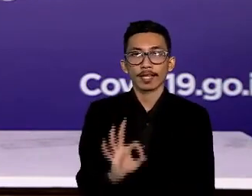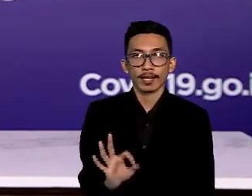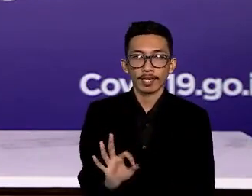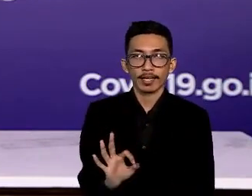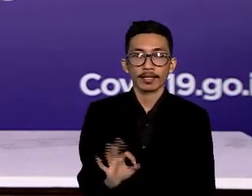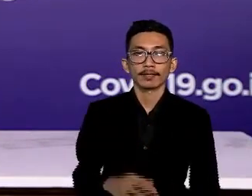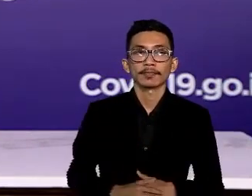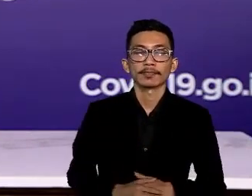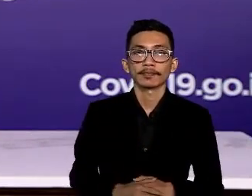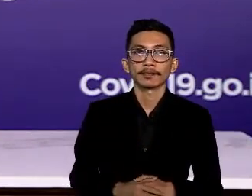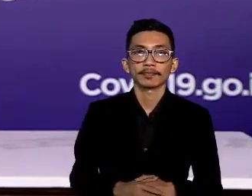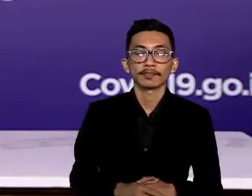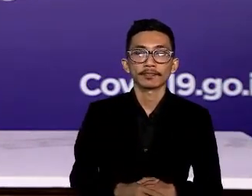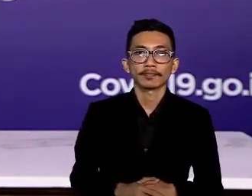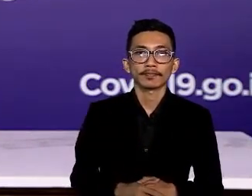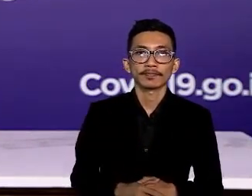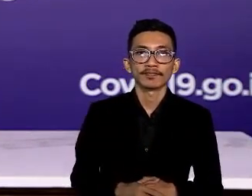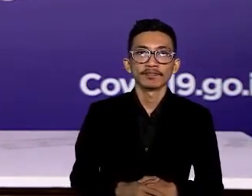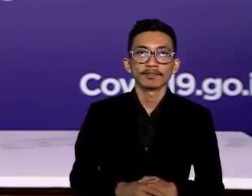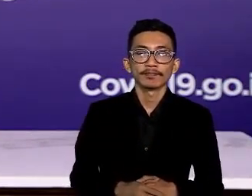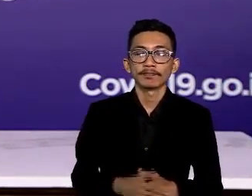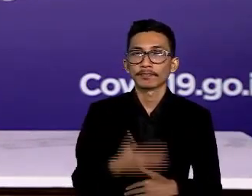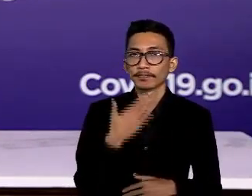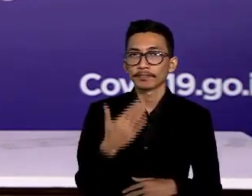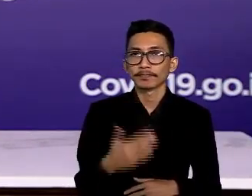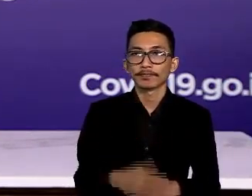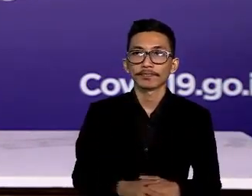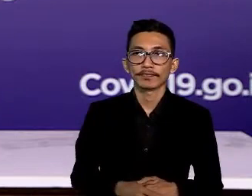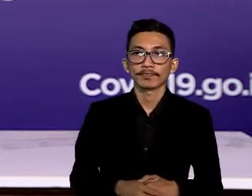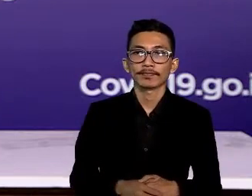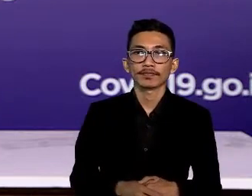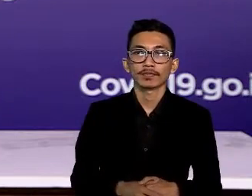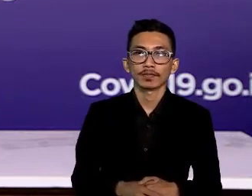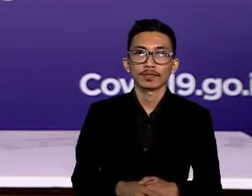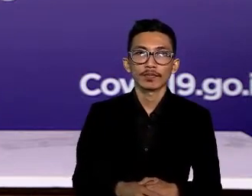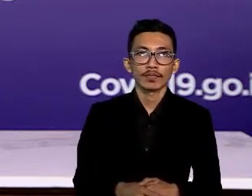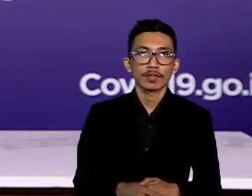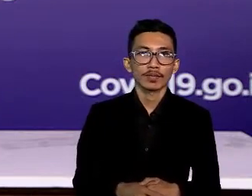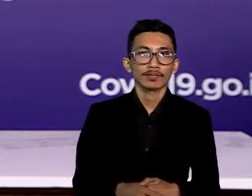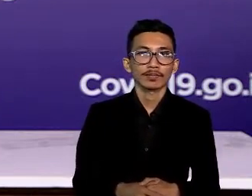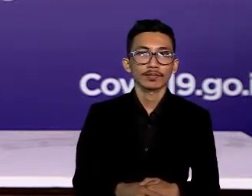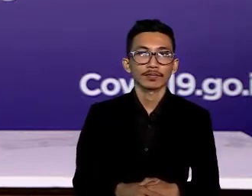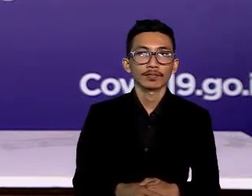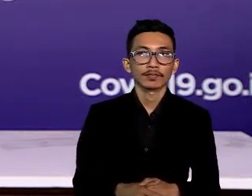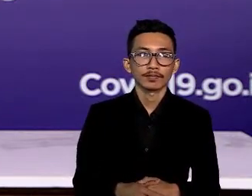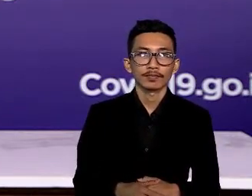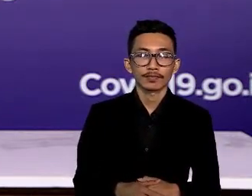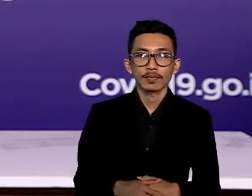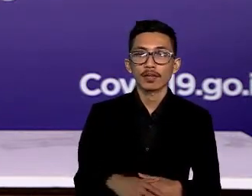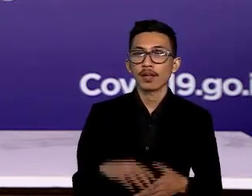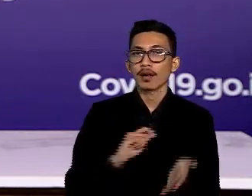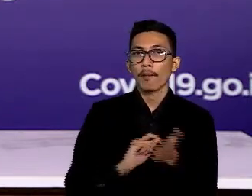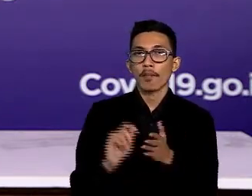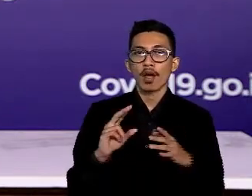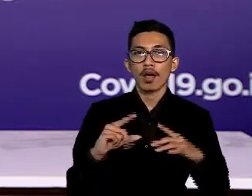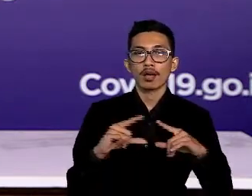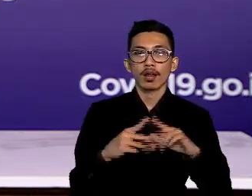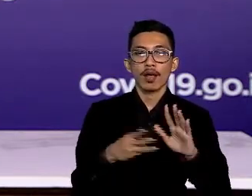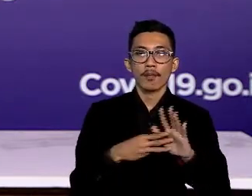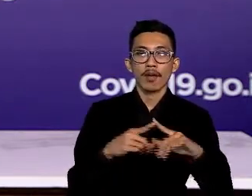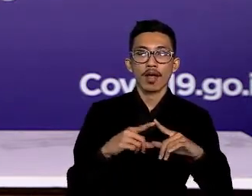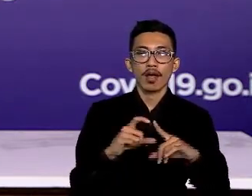panggil Hai terima kasih selanjutnya Prof ada pertanyaan dari Ramadan kontan Gita